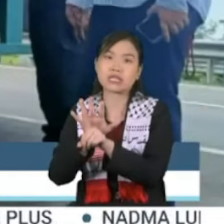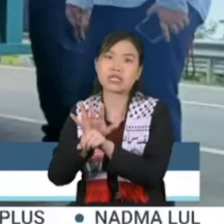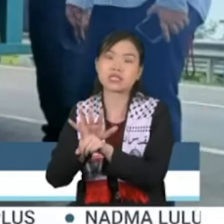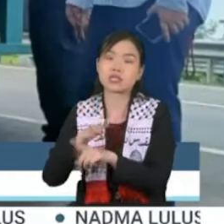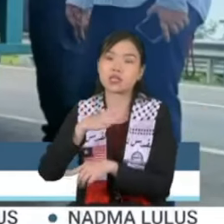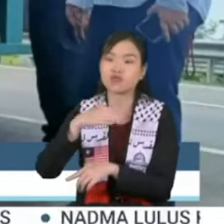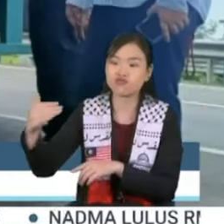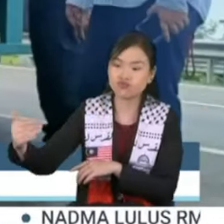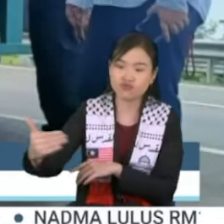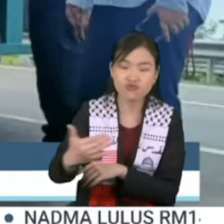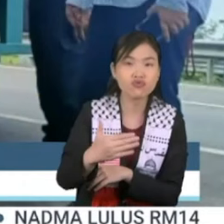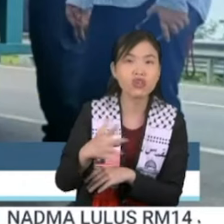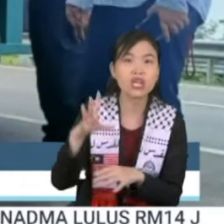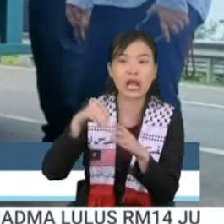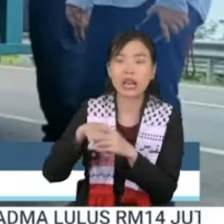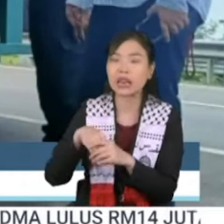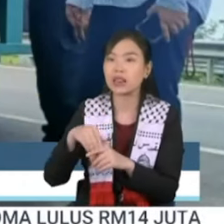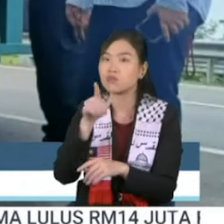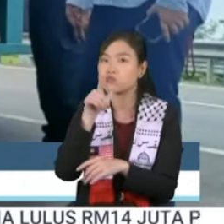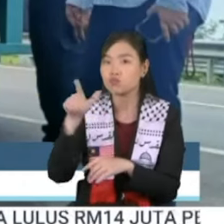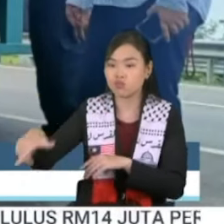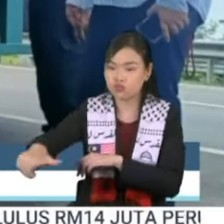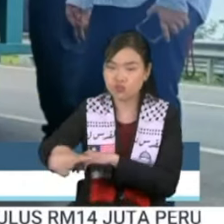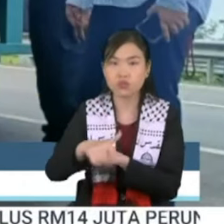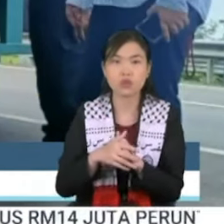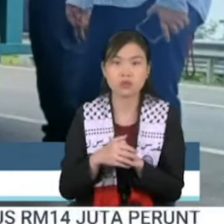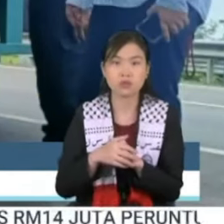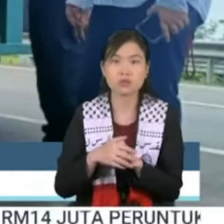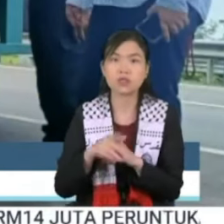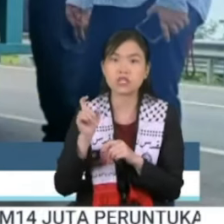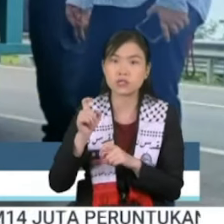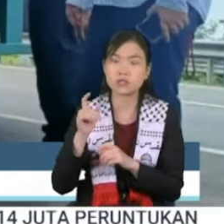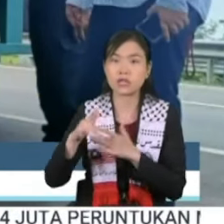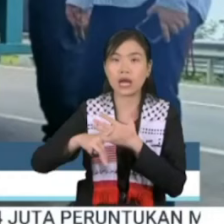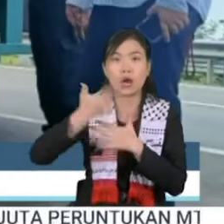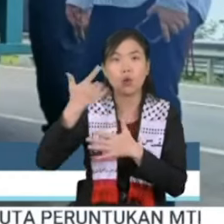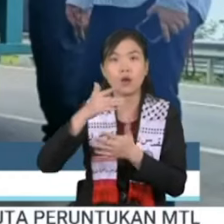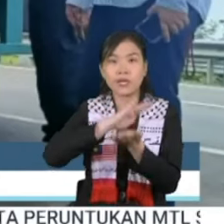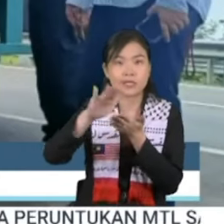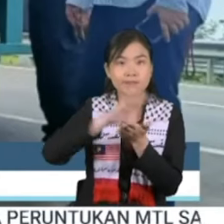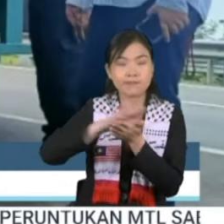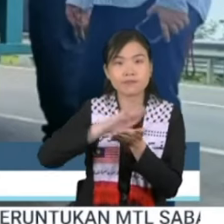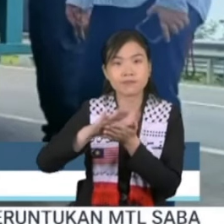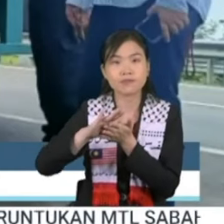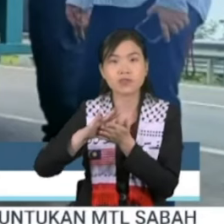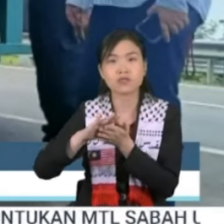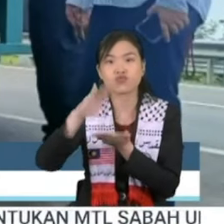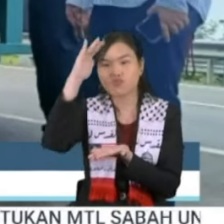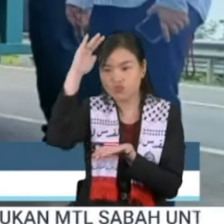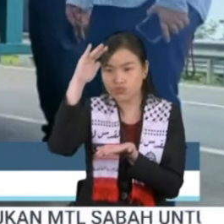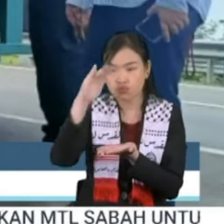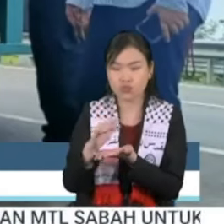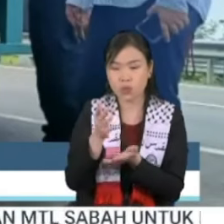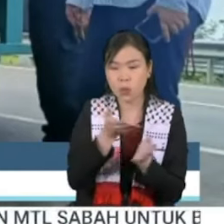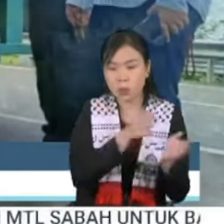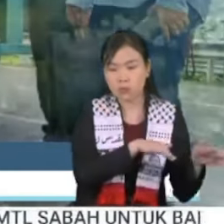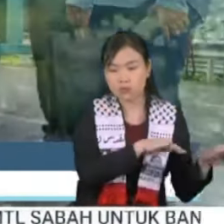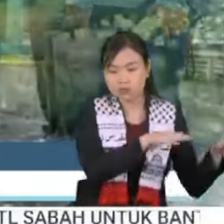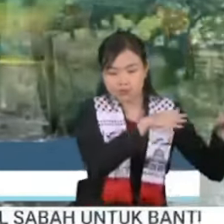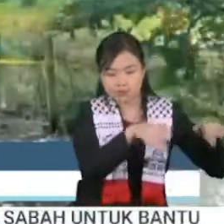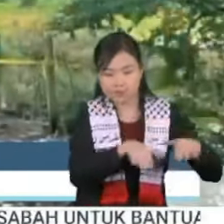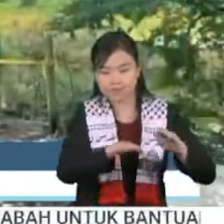dan fauna. Tindakan awal diambil syarikat pembersihan PLUS pada hari kejadian bagi meminimum pengaliran sisa